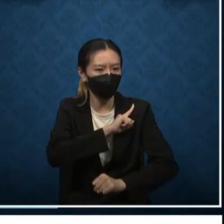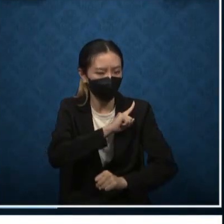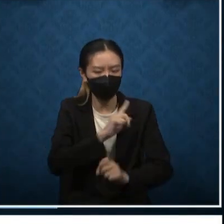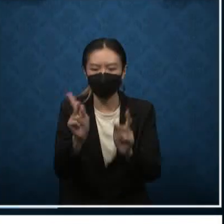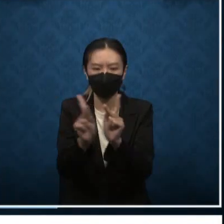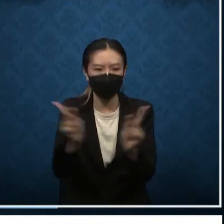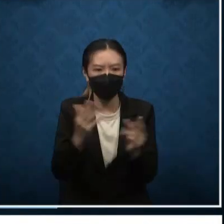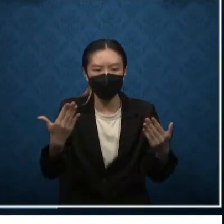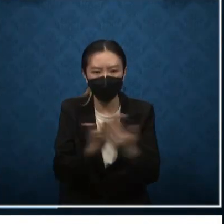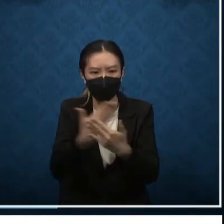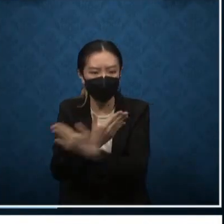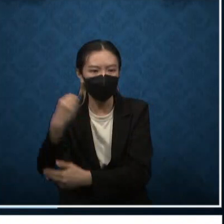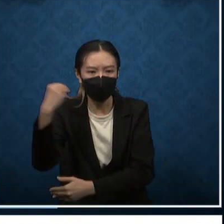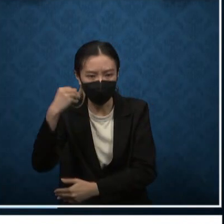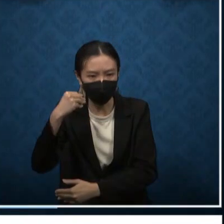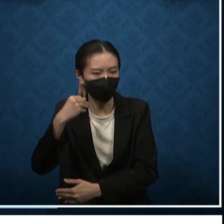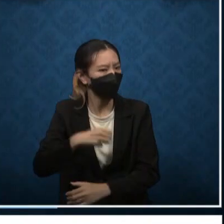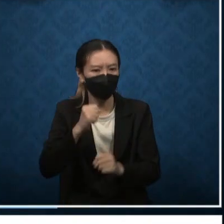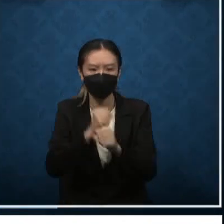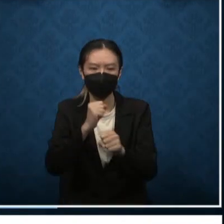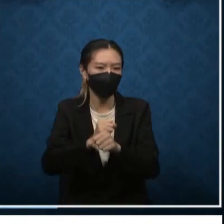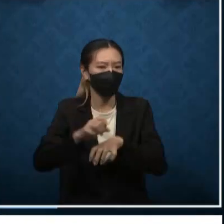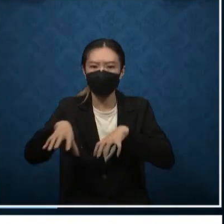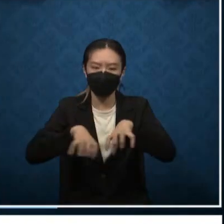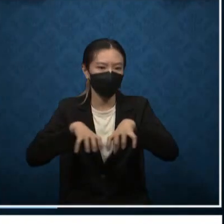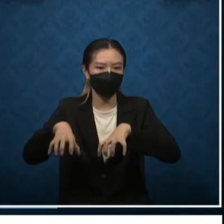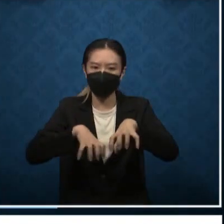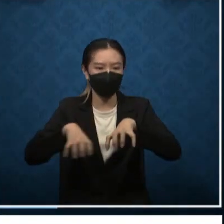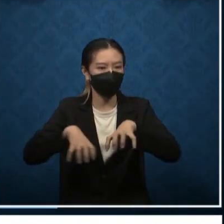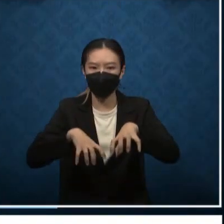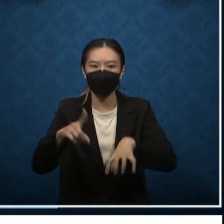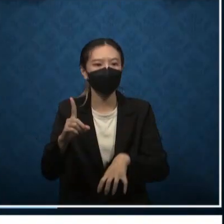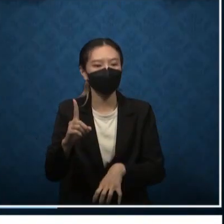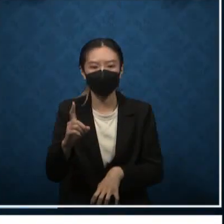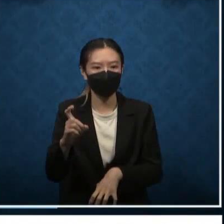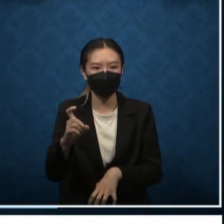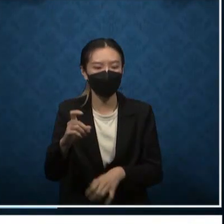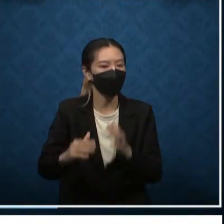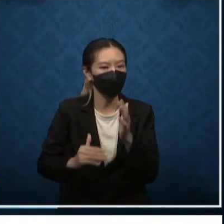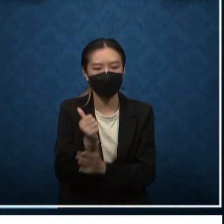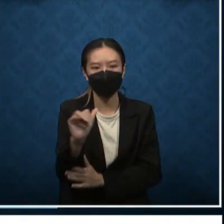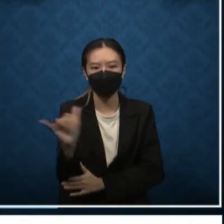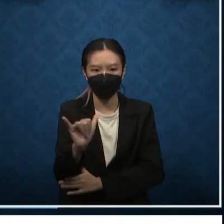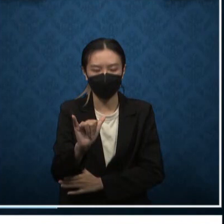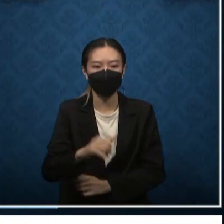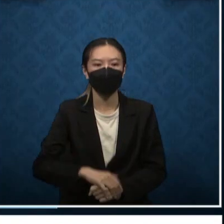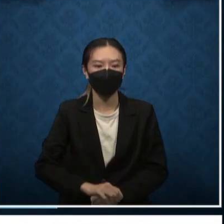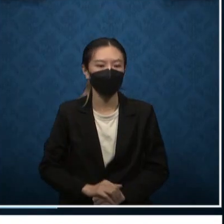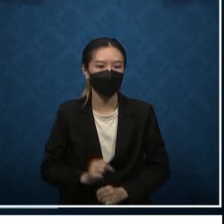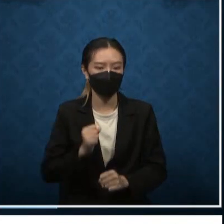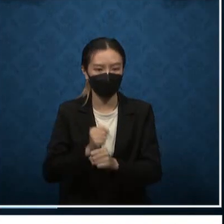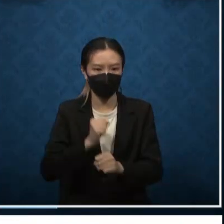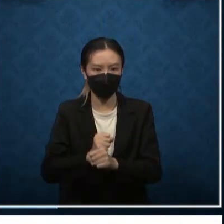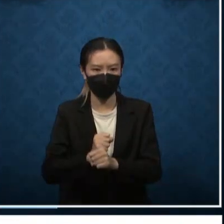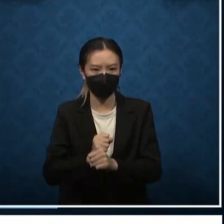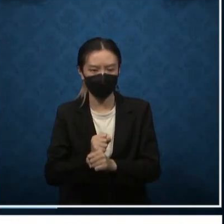ู่ใบครั้ง จทำให้ไม่สามารถดำเรงการบรรุษเกษนาลมได้แต่ยัไมสามารถทำหนาที่เป็สื่อก